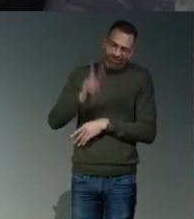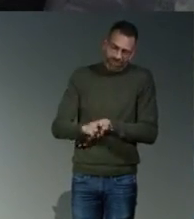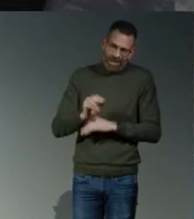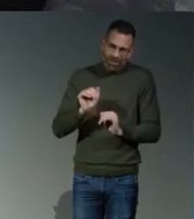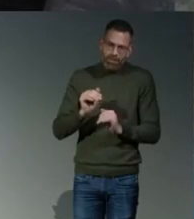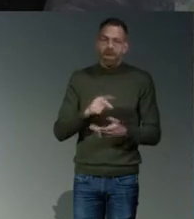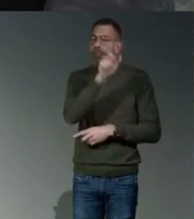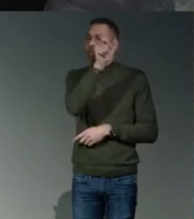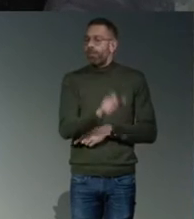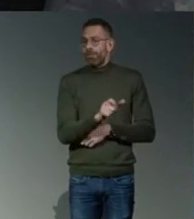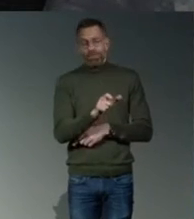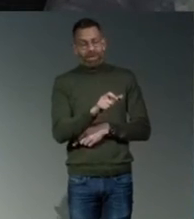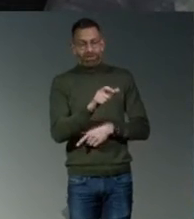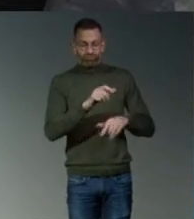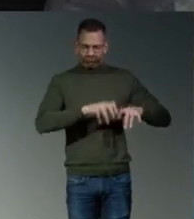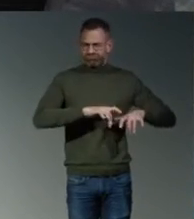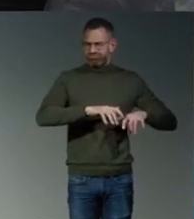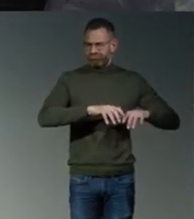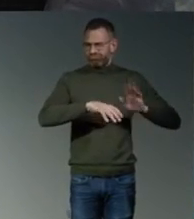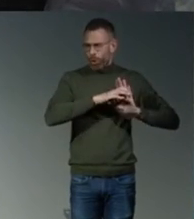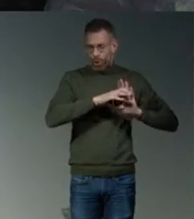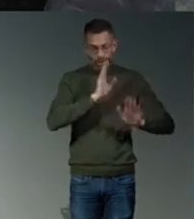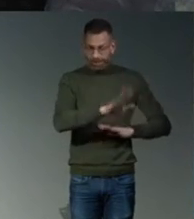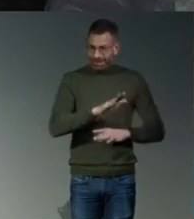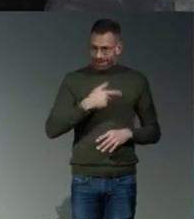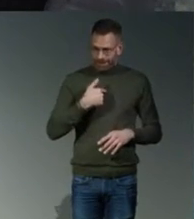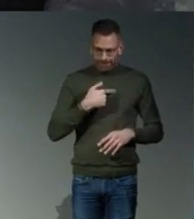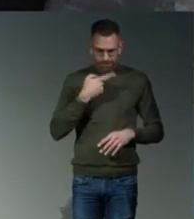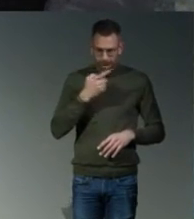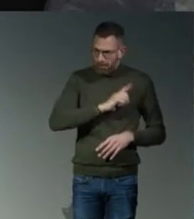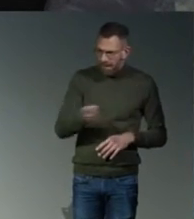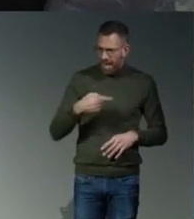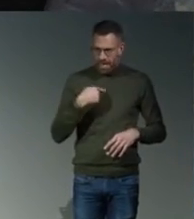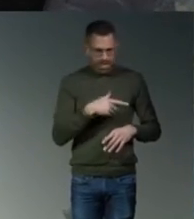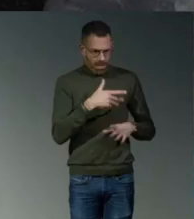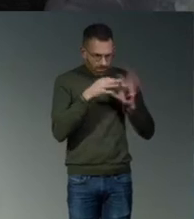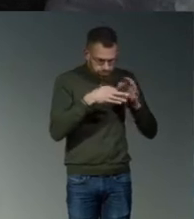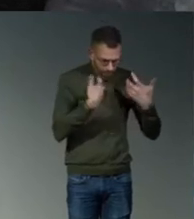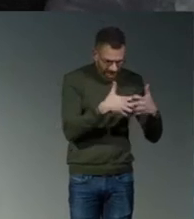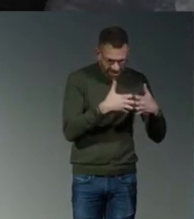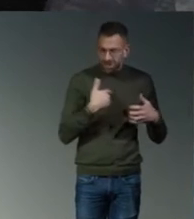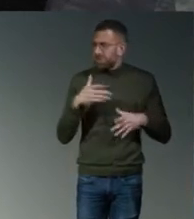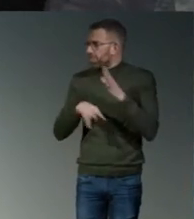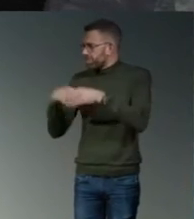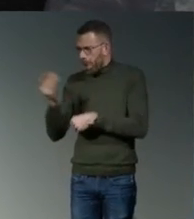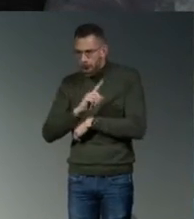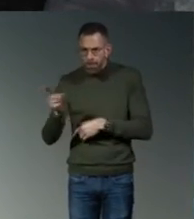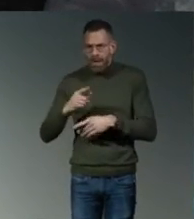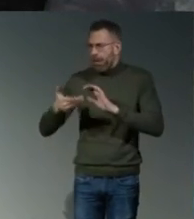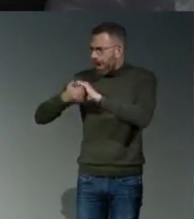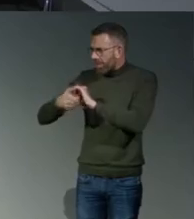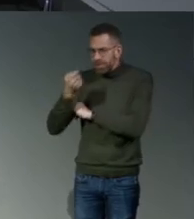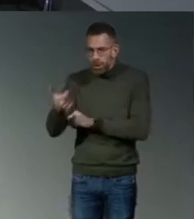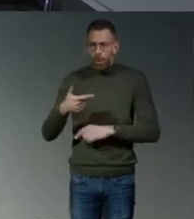le codeur type tel qu'on se le représente, qui parle peu, qui est vissé à sa machine, qui a peu de relations sociales, qui ne sort pas, qui a du mal avec